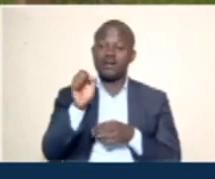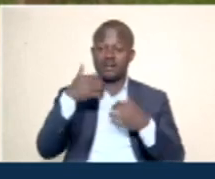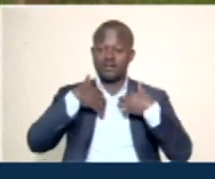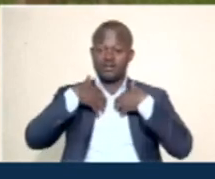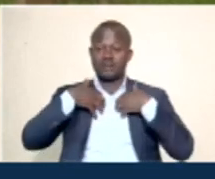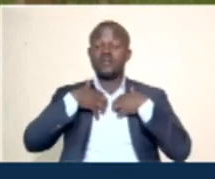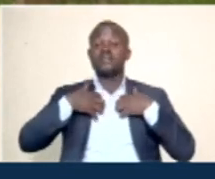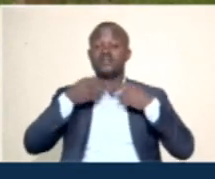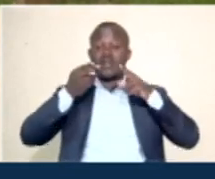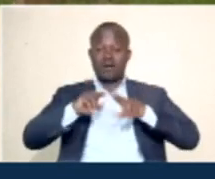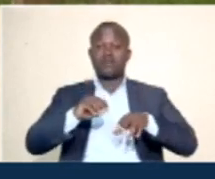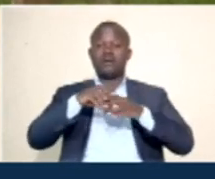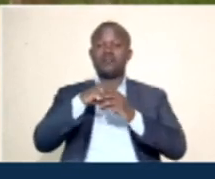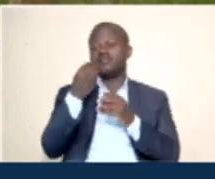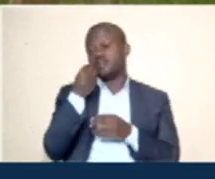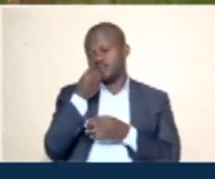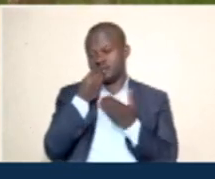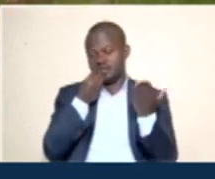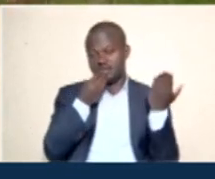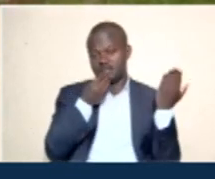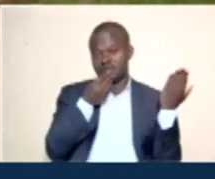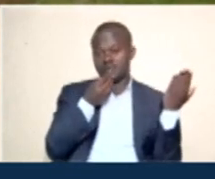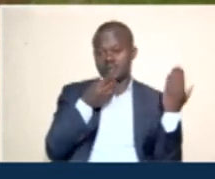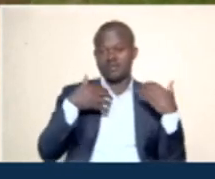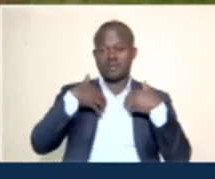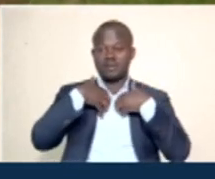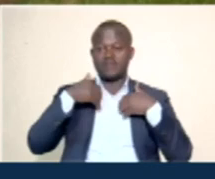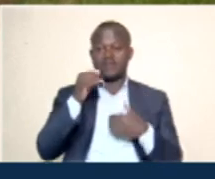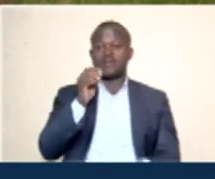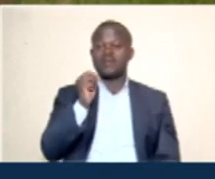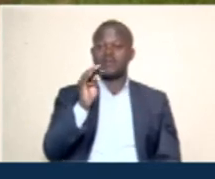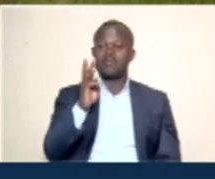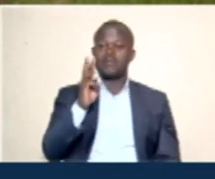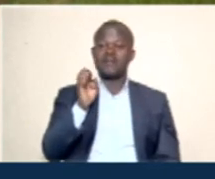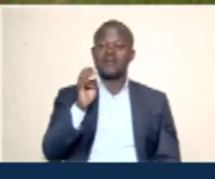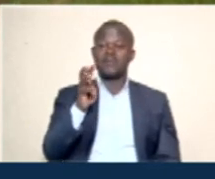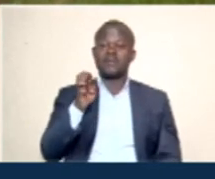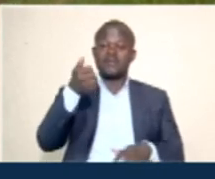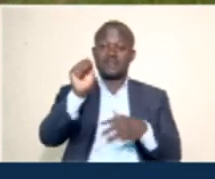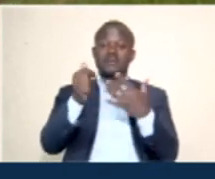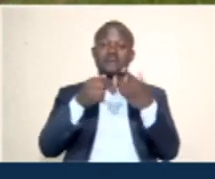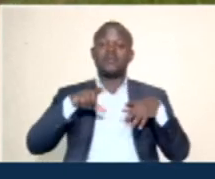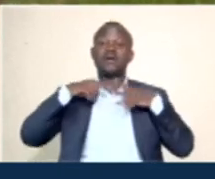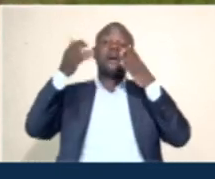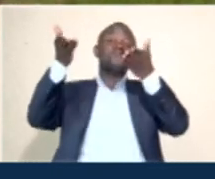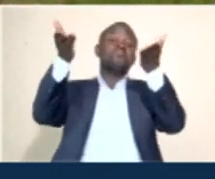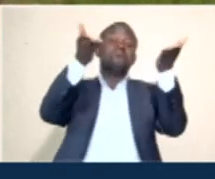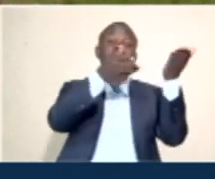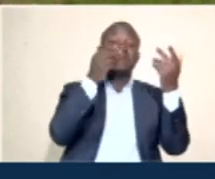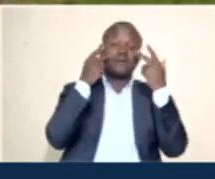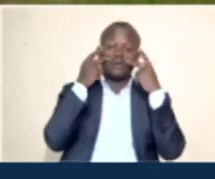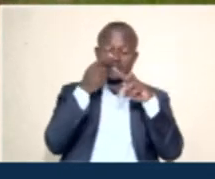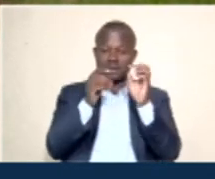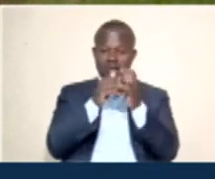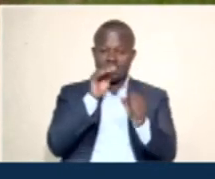zabagaho by'ibiribwa. Inyamaswa n'imbwebwe zo zitaribwa zo bikunda kuba mu mashyamba,